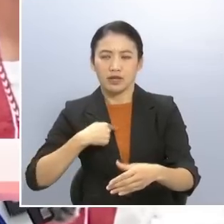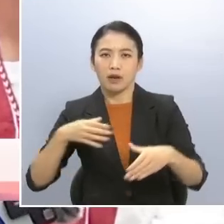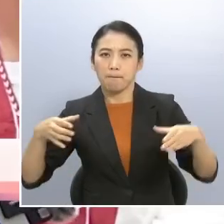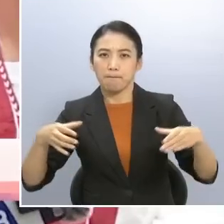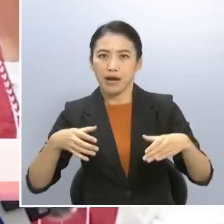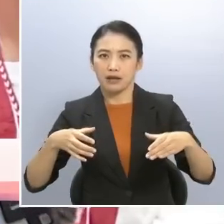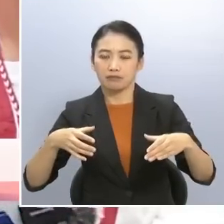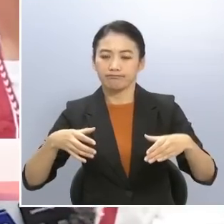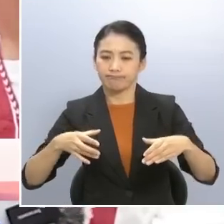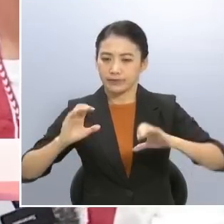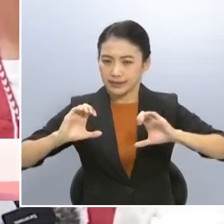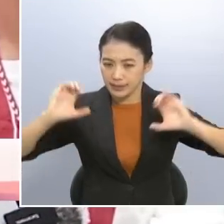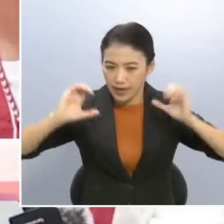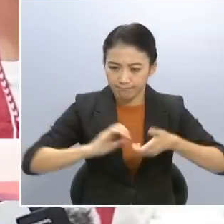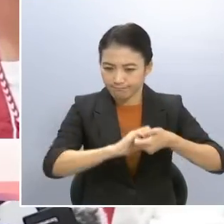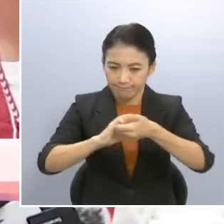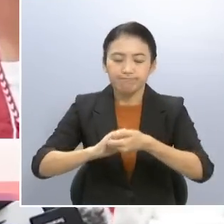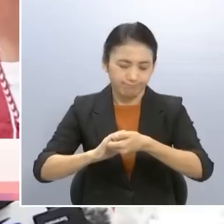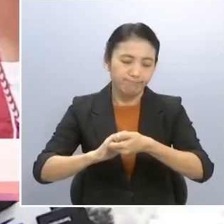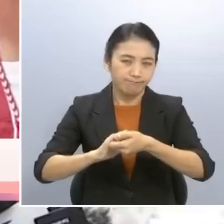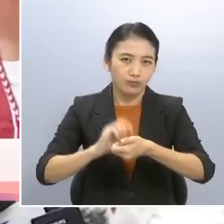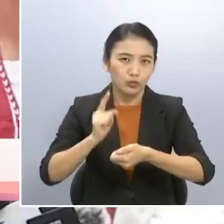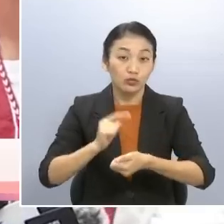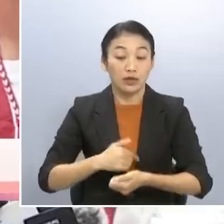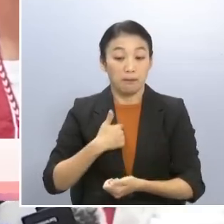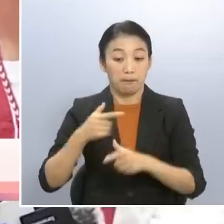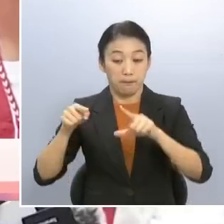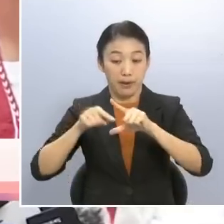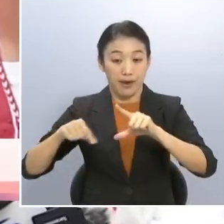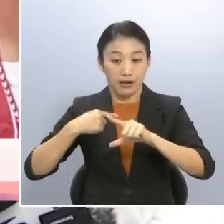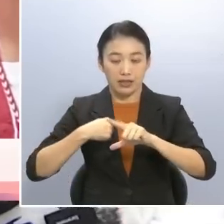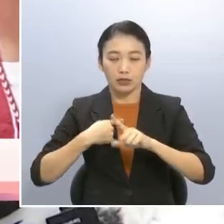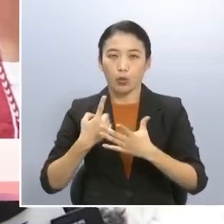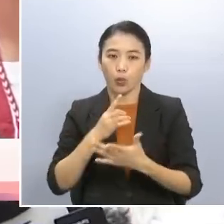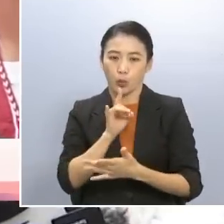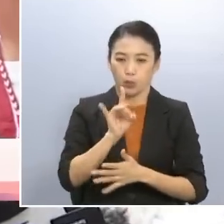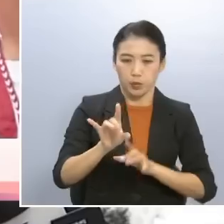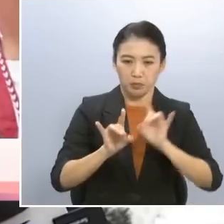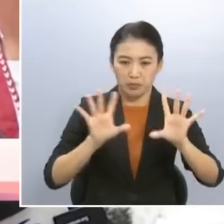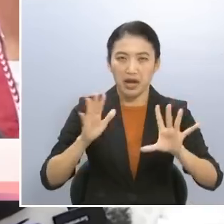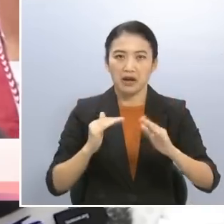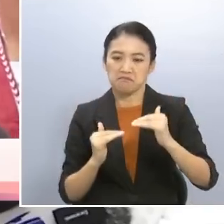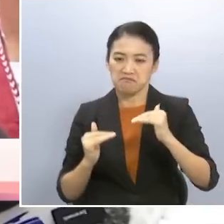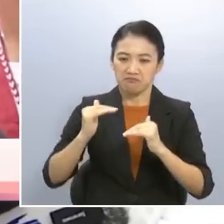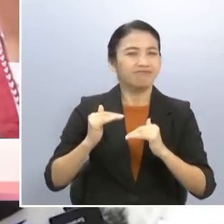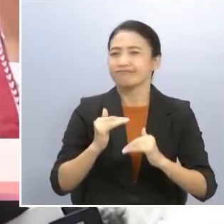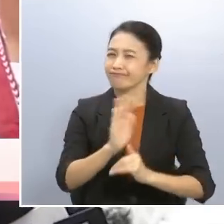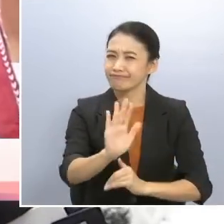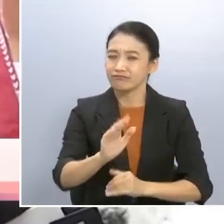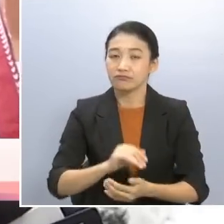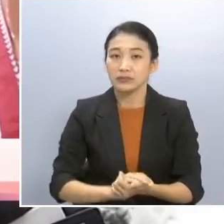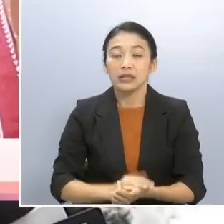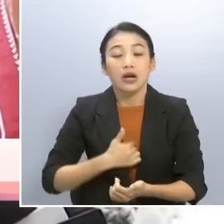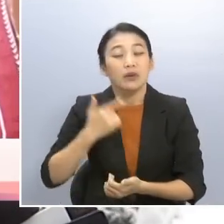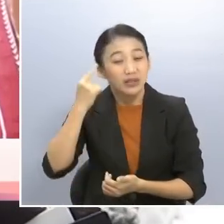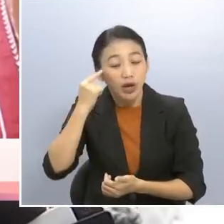รคก้าวไกลไม่เคยทำร้ายหรือเอาเปรียบใครช่วงหนึ่งบอกว่าถ้ากลับกันหากพรรคก้าวไกลได้ที่นั่งส.ส.มันเป็นระดับ2เราจะไม่บอก